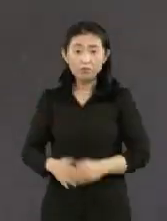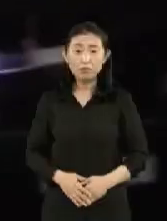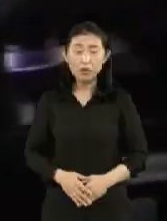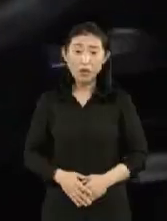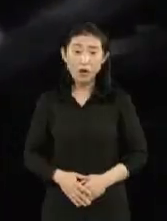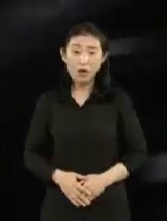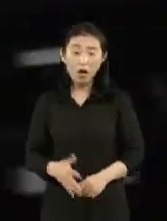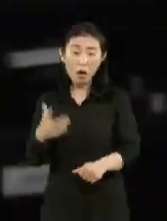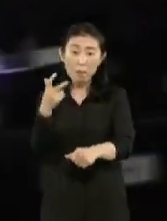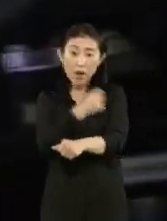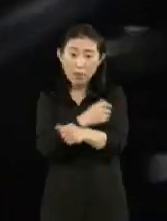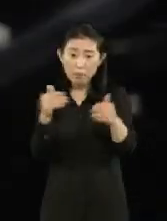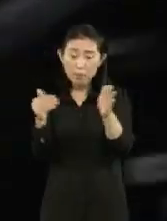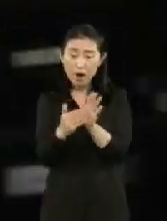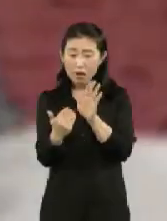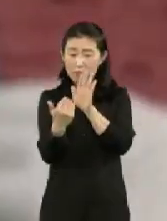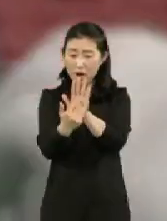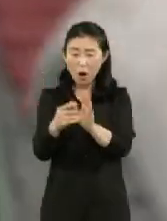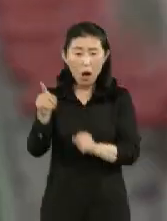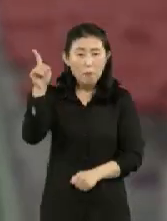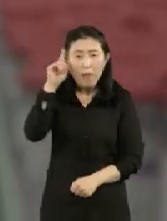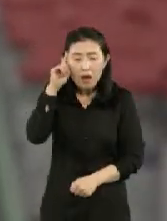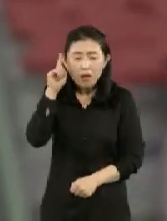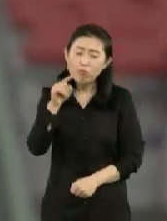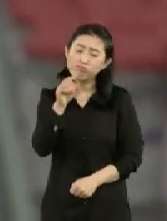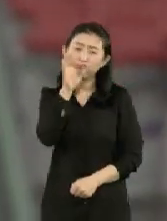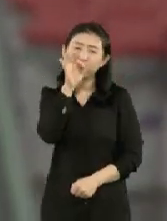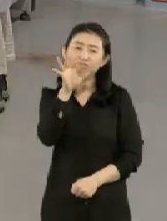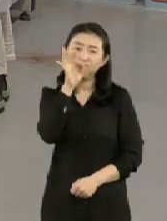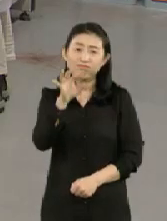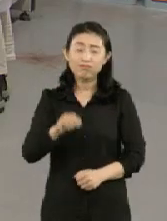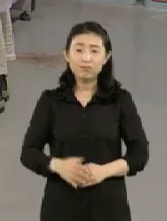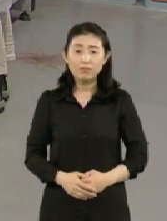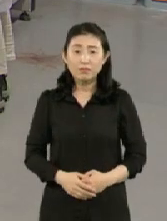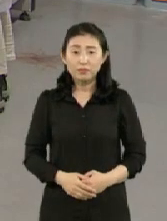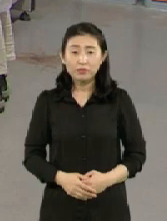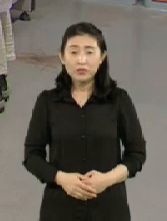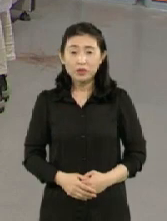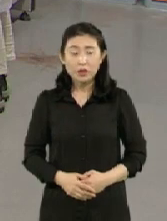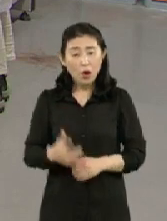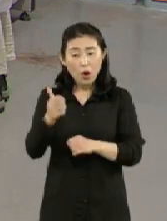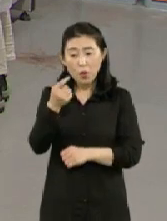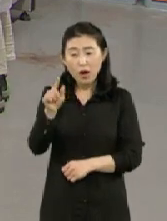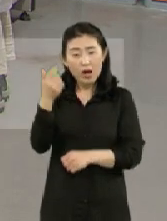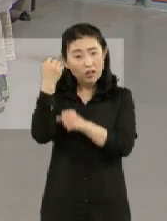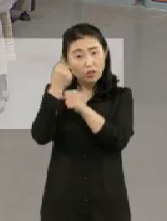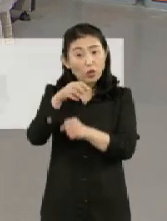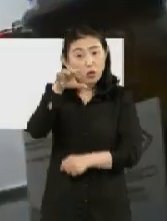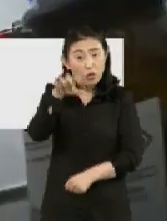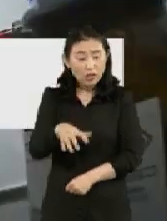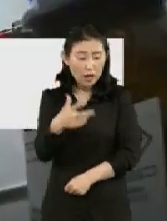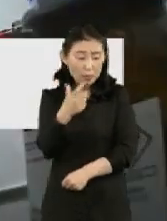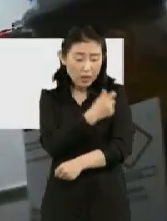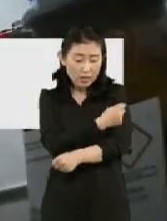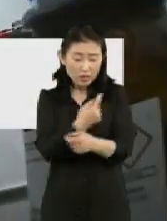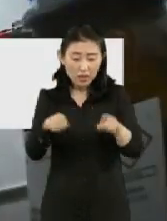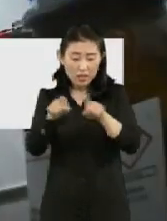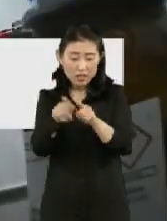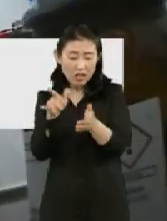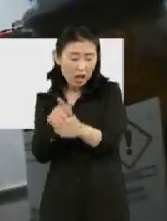어떤 백신도 100% 효과를 보장하지는 않습니다. 화학연구원이 백신과 함께 몸에